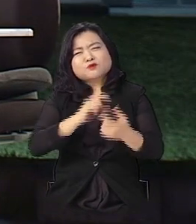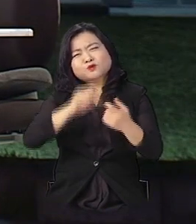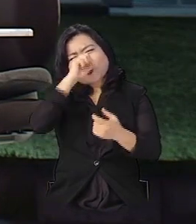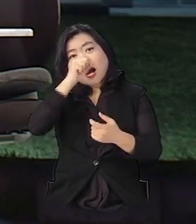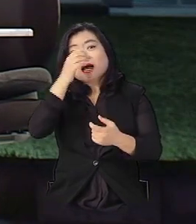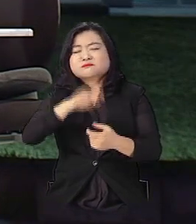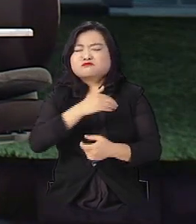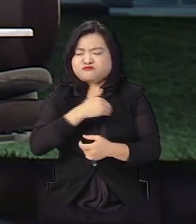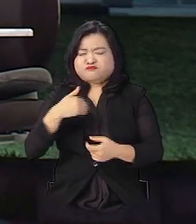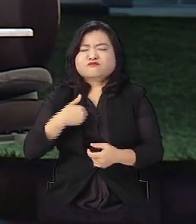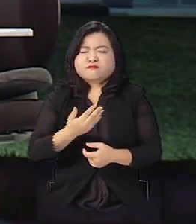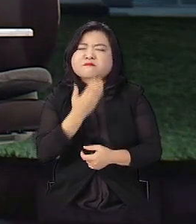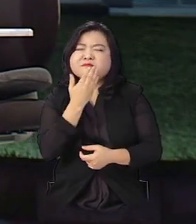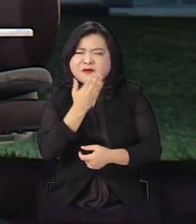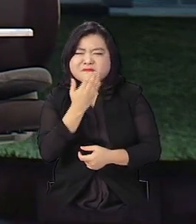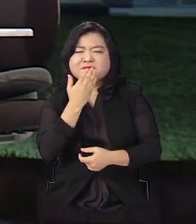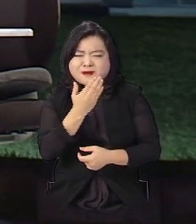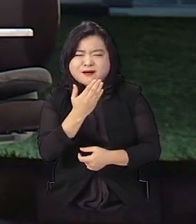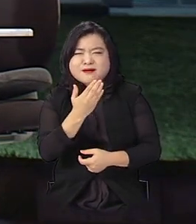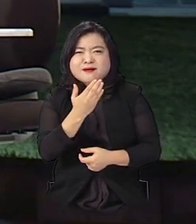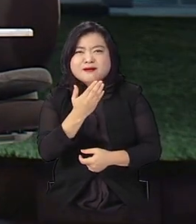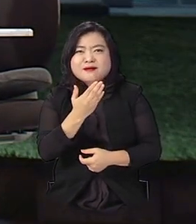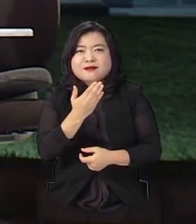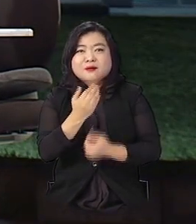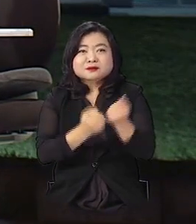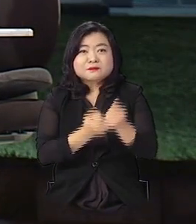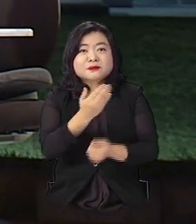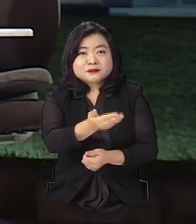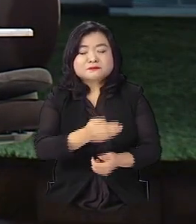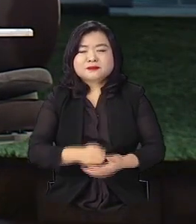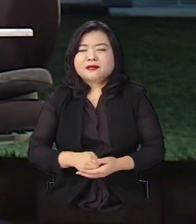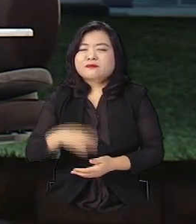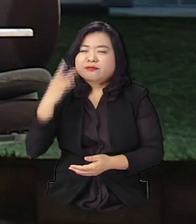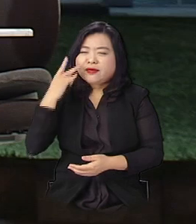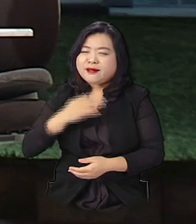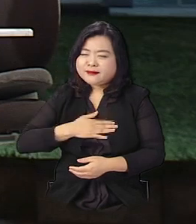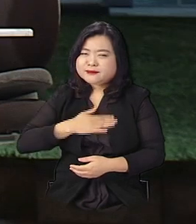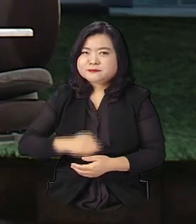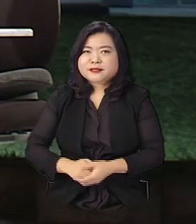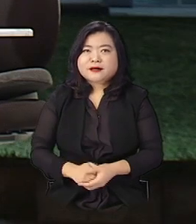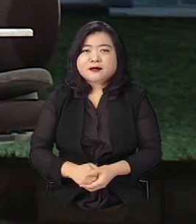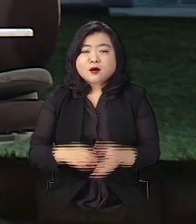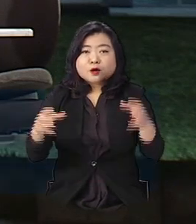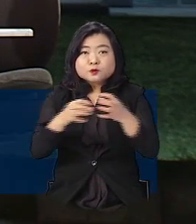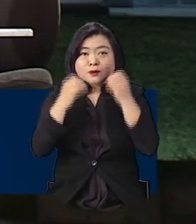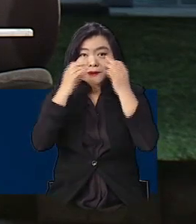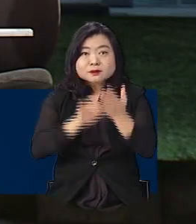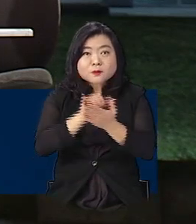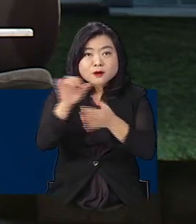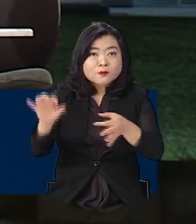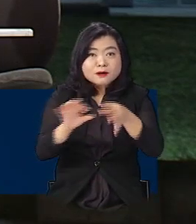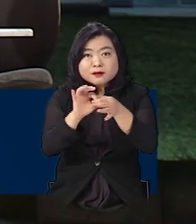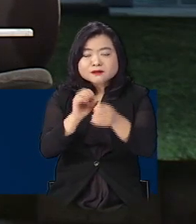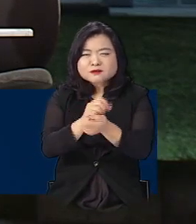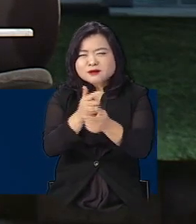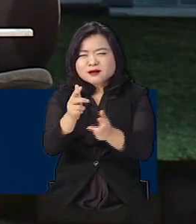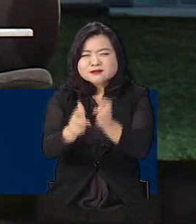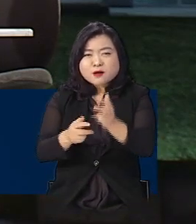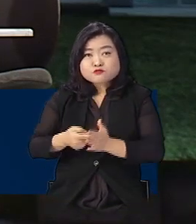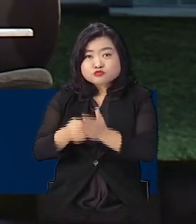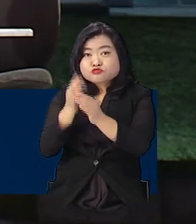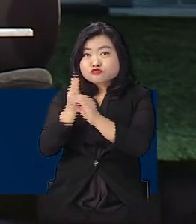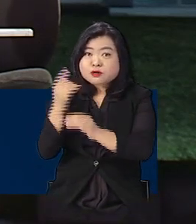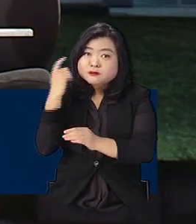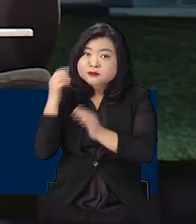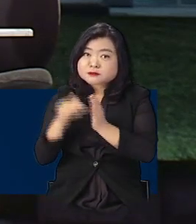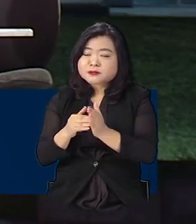그래도 충분히 가능성 있게 만들 수 있다 이렇게 말씀드립니다. 알겠습니다. 자, 통합신공항과 연계해서 다양한 사업들을 추진하고 있다고